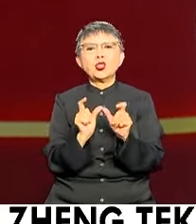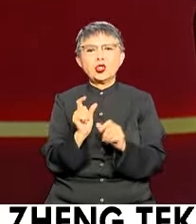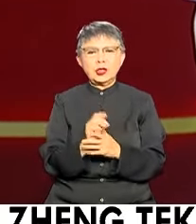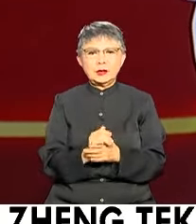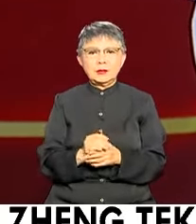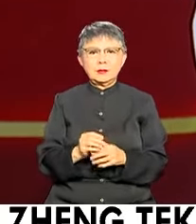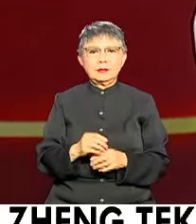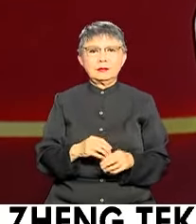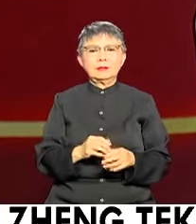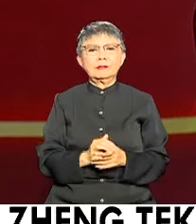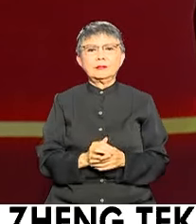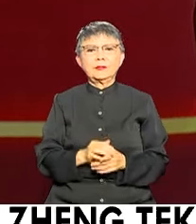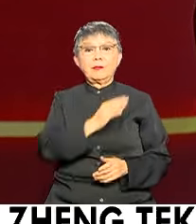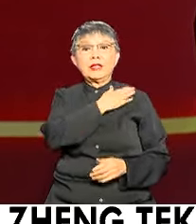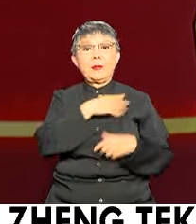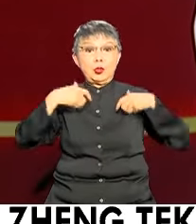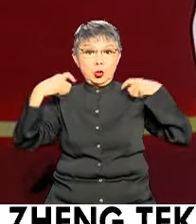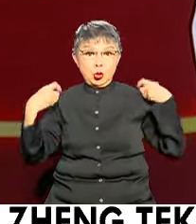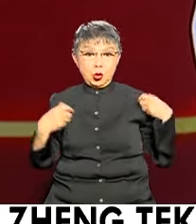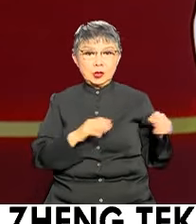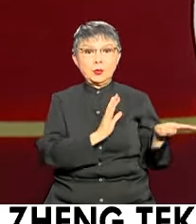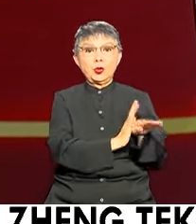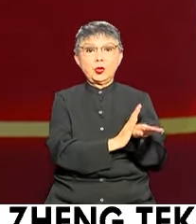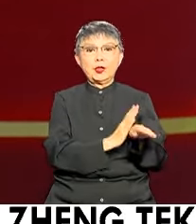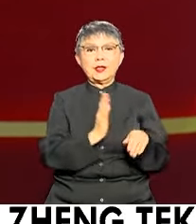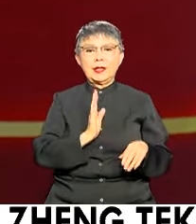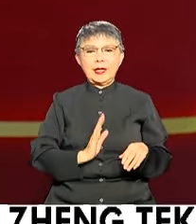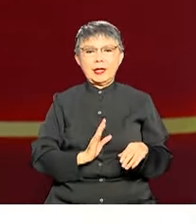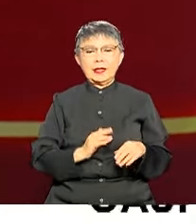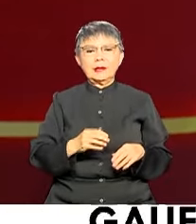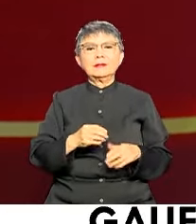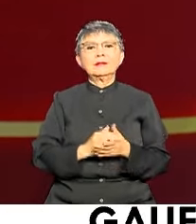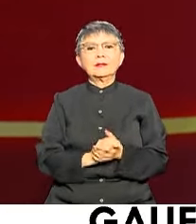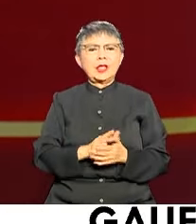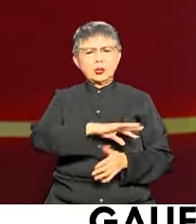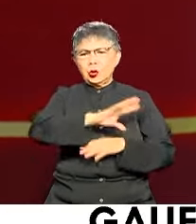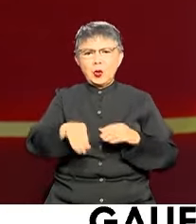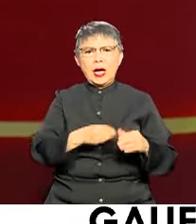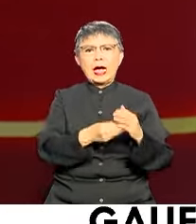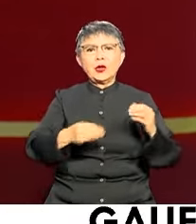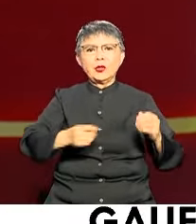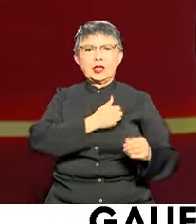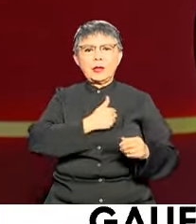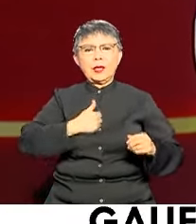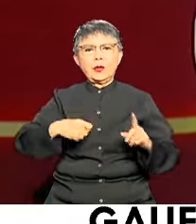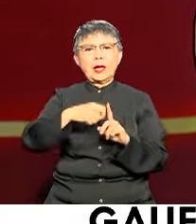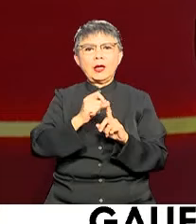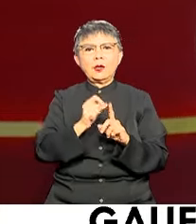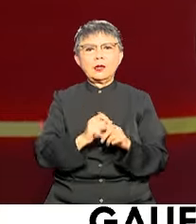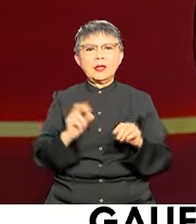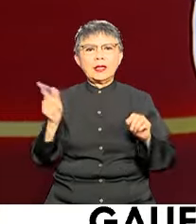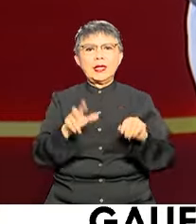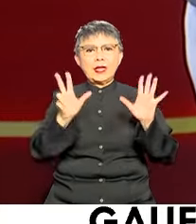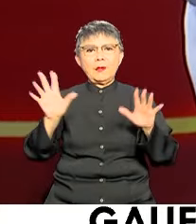ee PJ gubernur provinsi Papua Tengah forum koordinasi pimpinan daerah dan seluruh anggota komisioner KPU dari Del